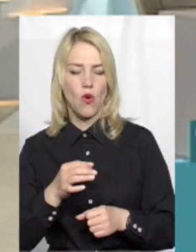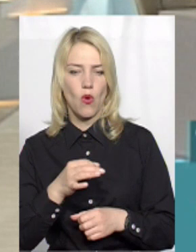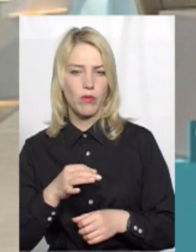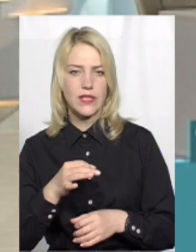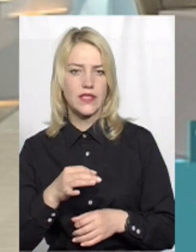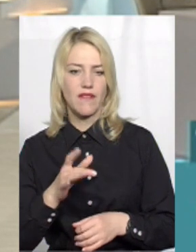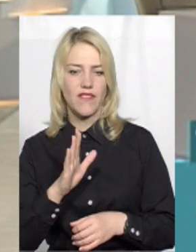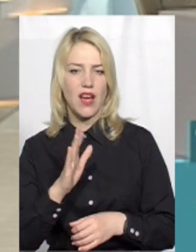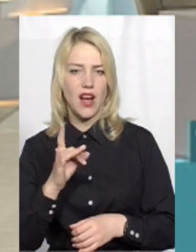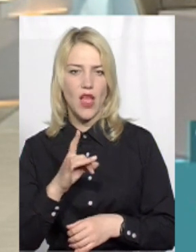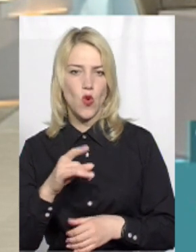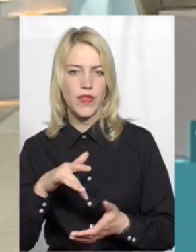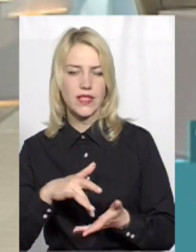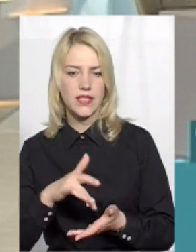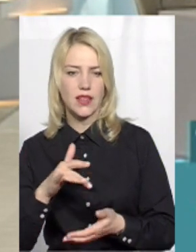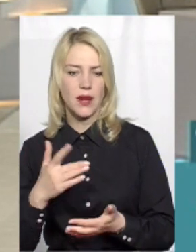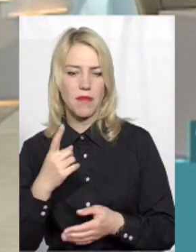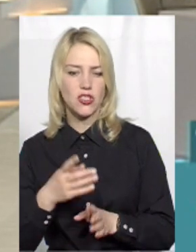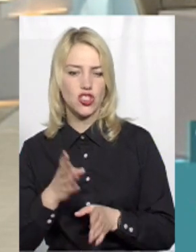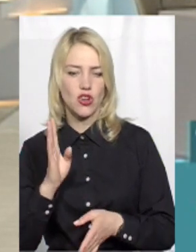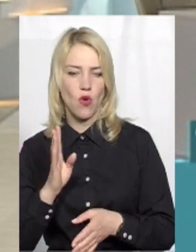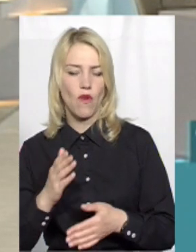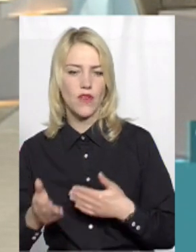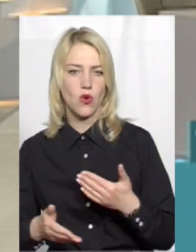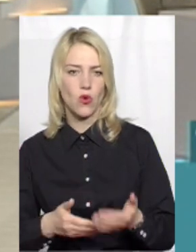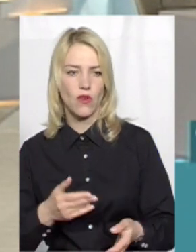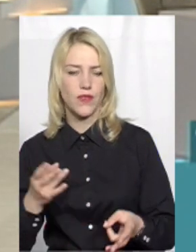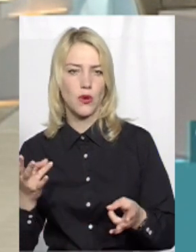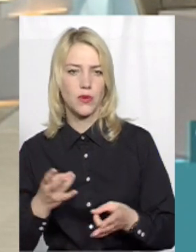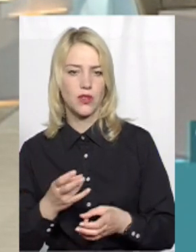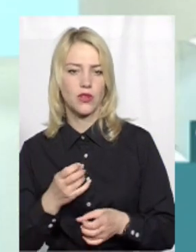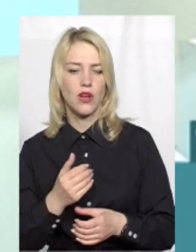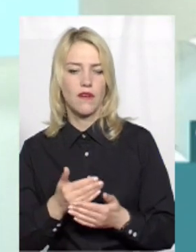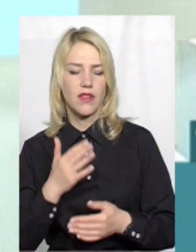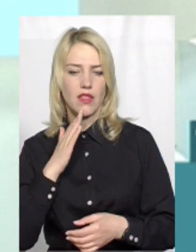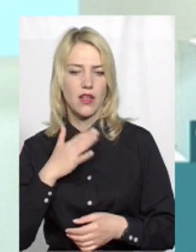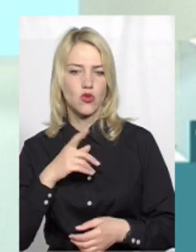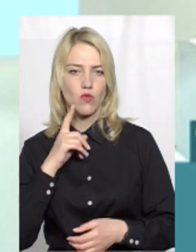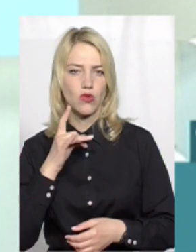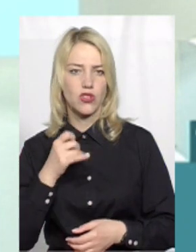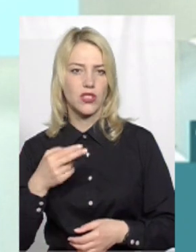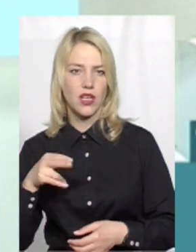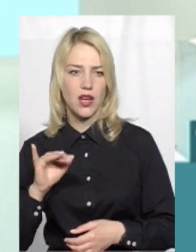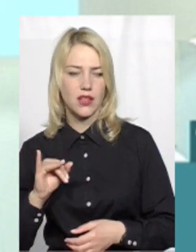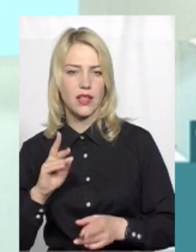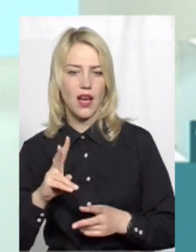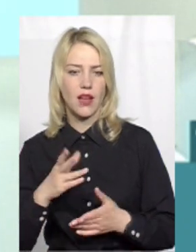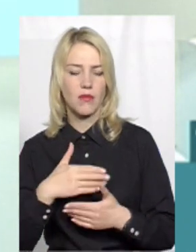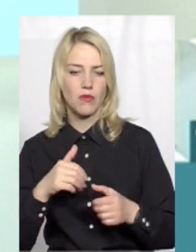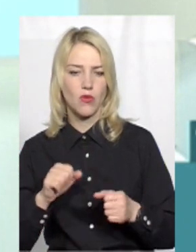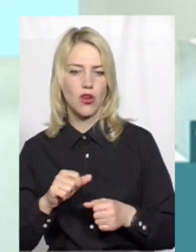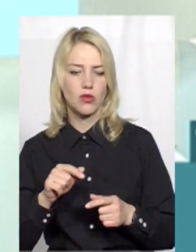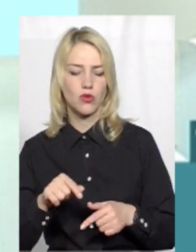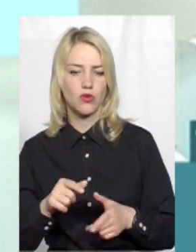в районних центрах, які першочергові кроки необхідні від нашої молодіжної ради, як ми можемо тут